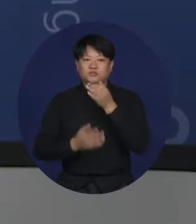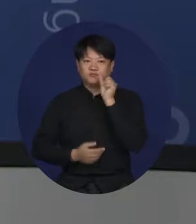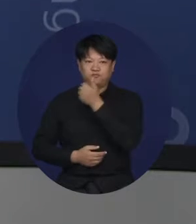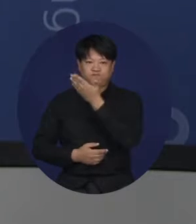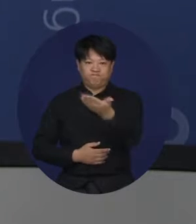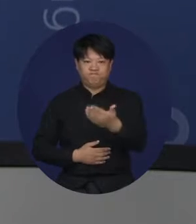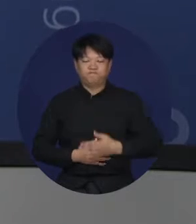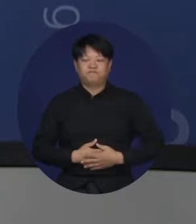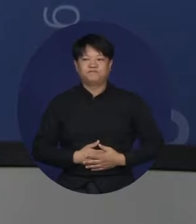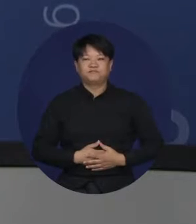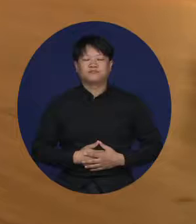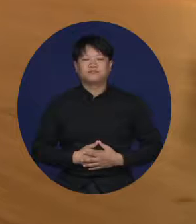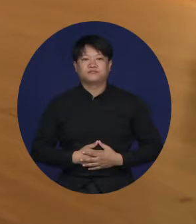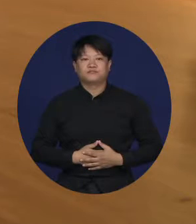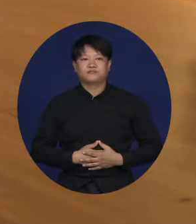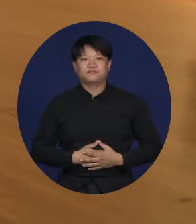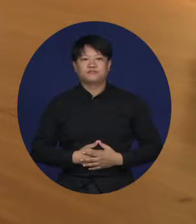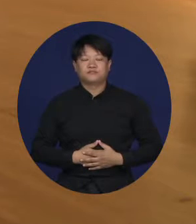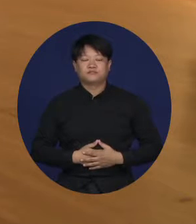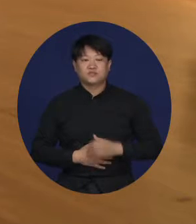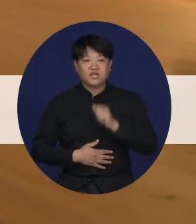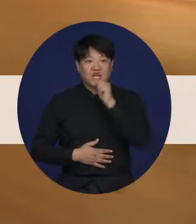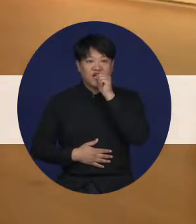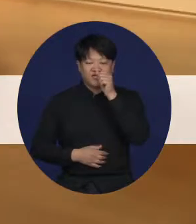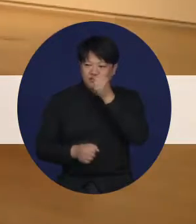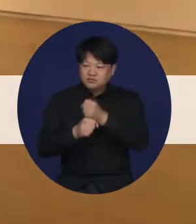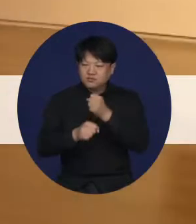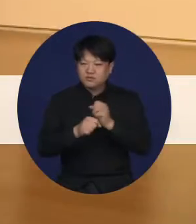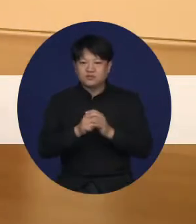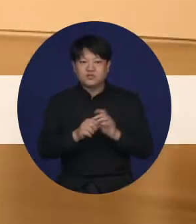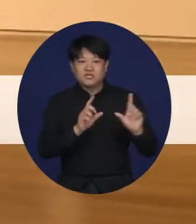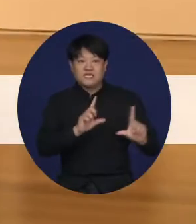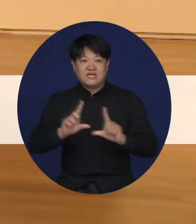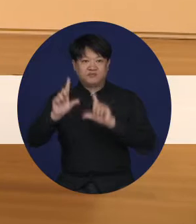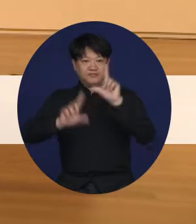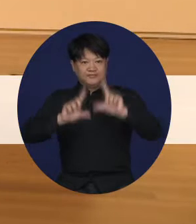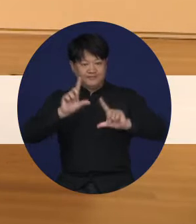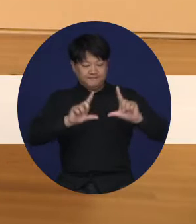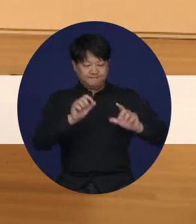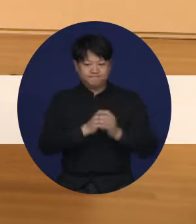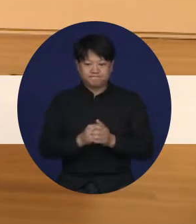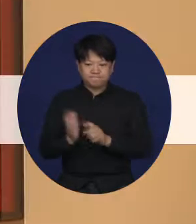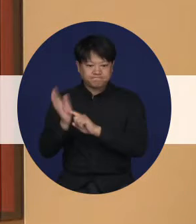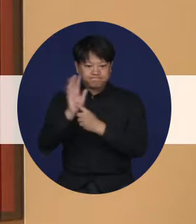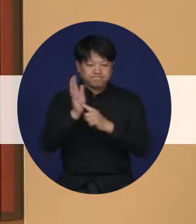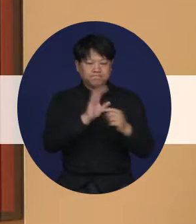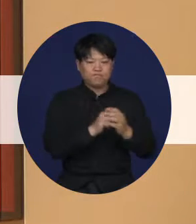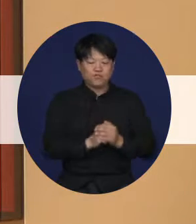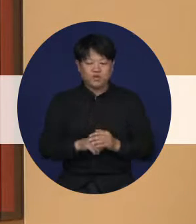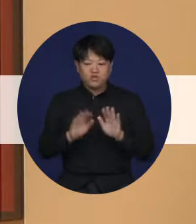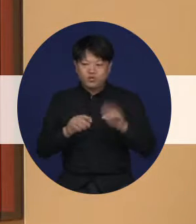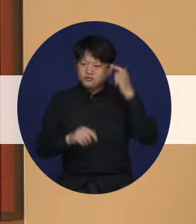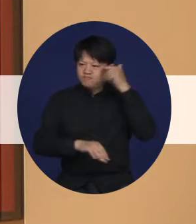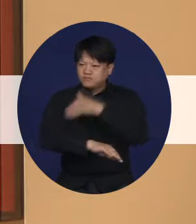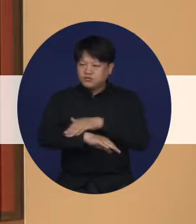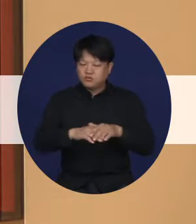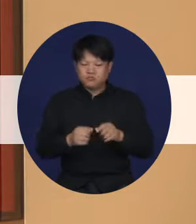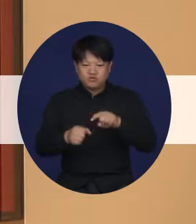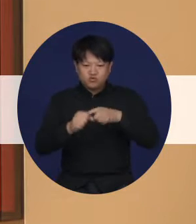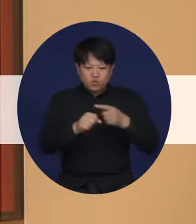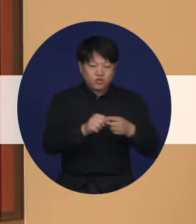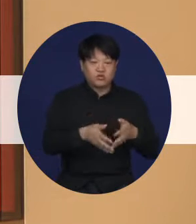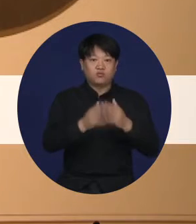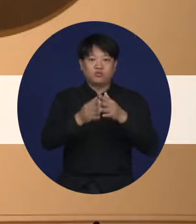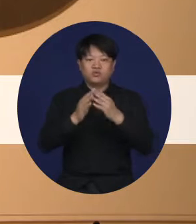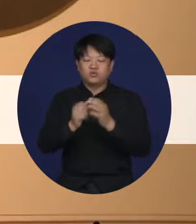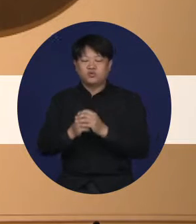씨익 저해 드리죠 스틸 크래프트 라이프스타일 저는 포항 시립 미술관이 그동안 기획해 움